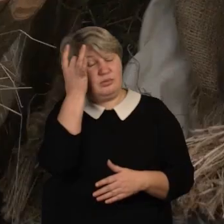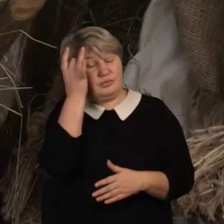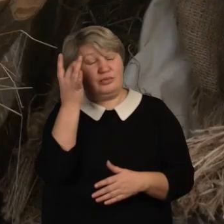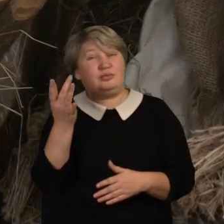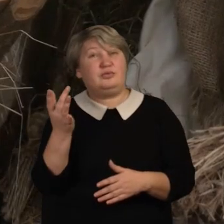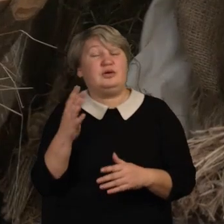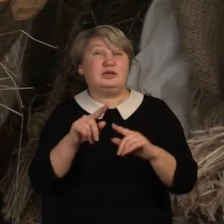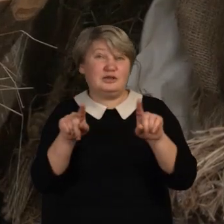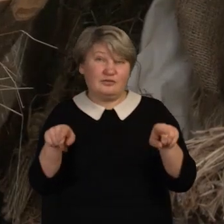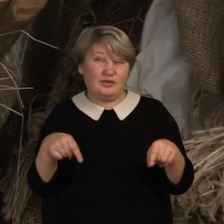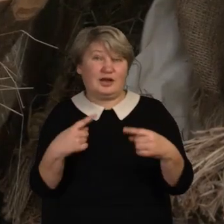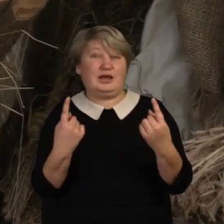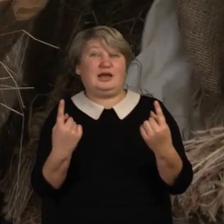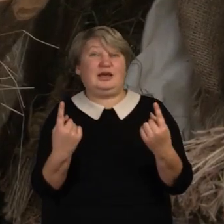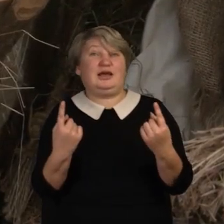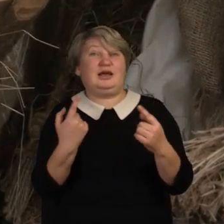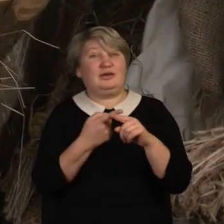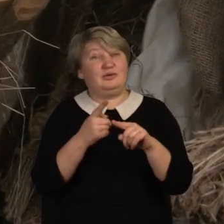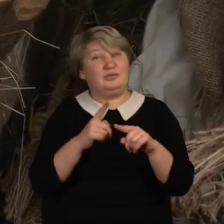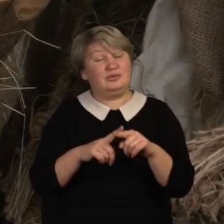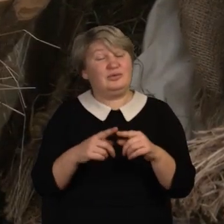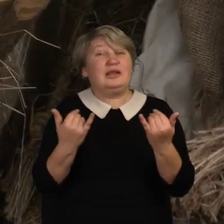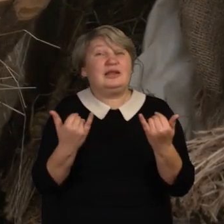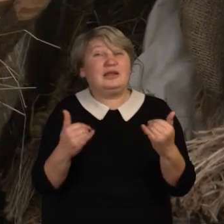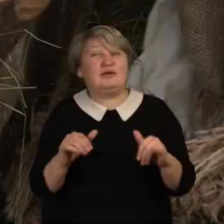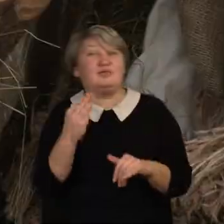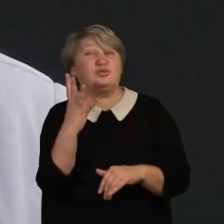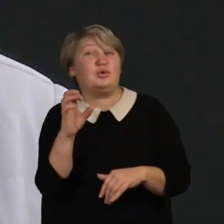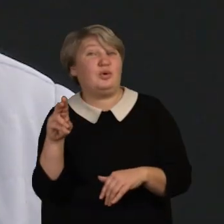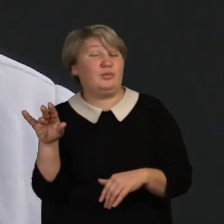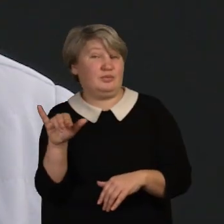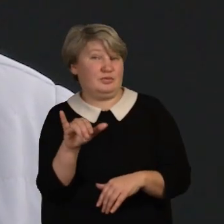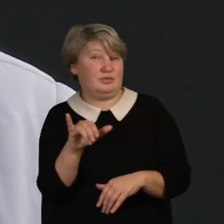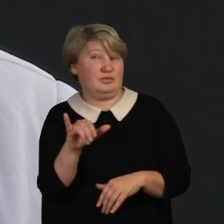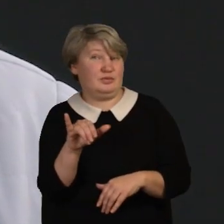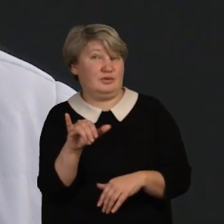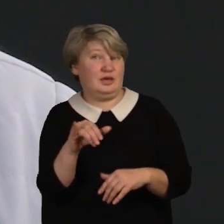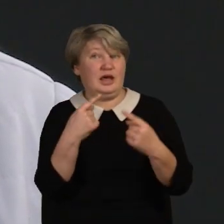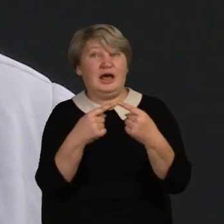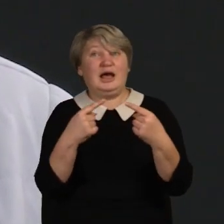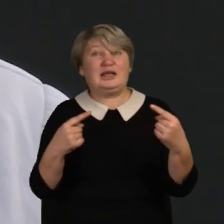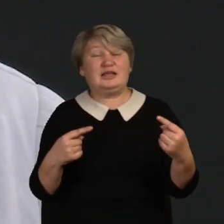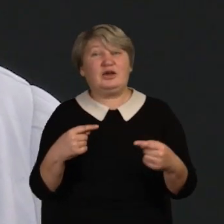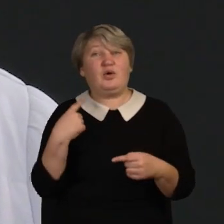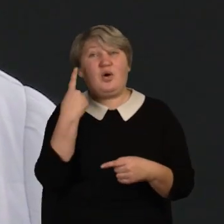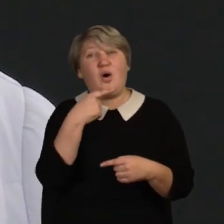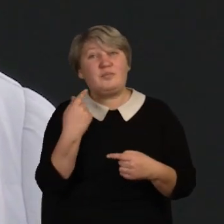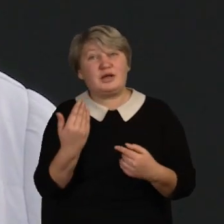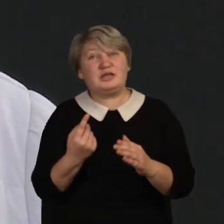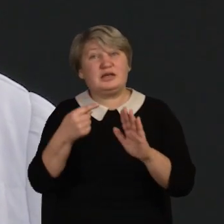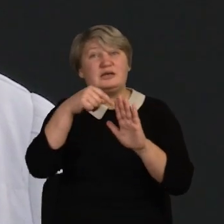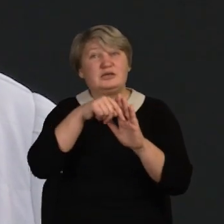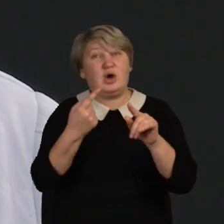оцю дивну шопку різних, як кажуть, образів, які усимволізовують